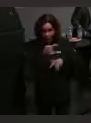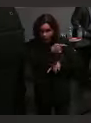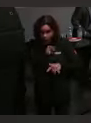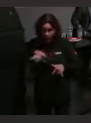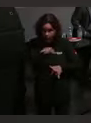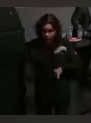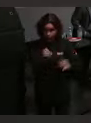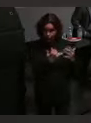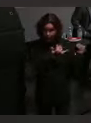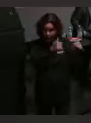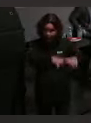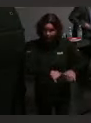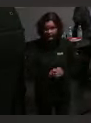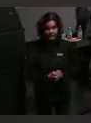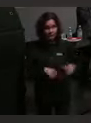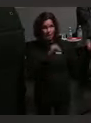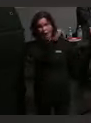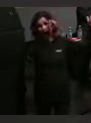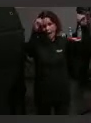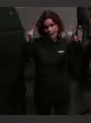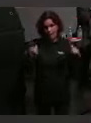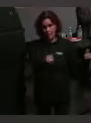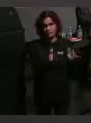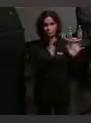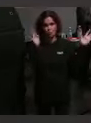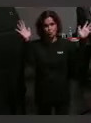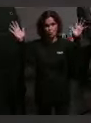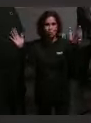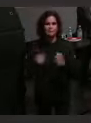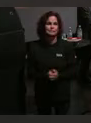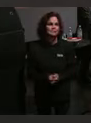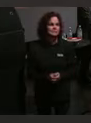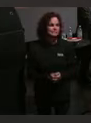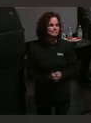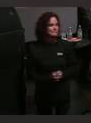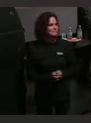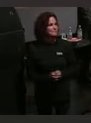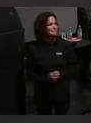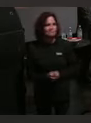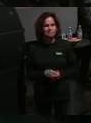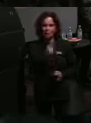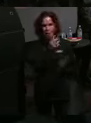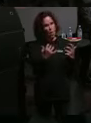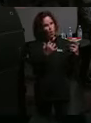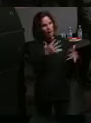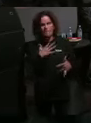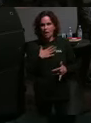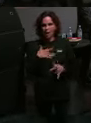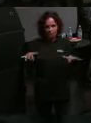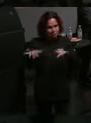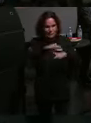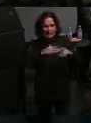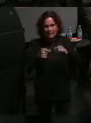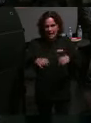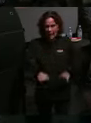som til stede her I Bergavtssalen? Dere liksom... Åh! For en stemning å ta med seg inn I å